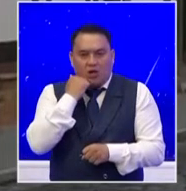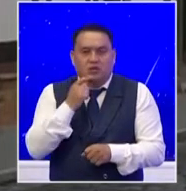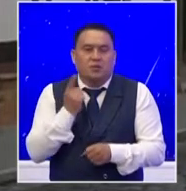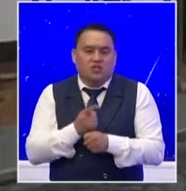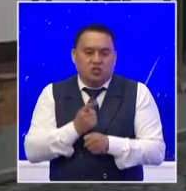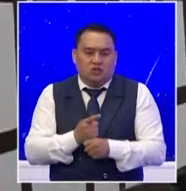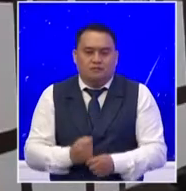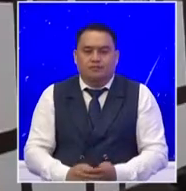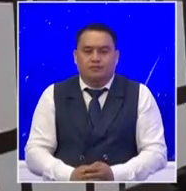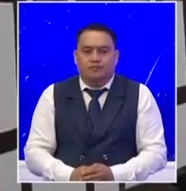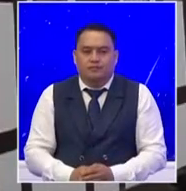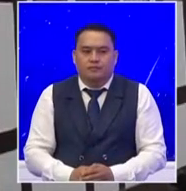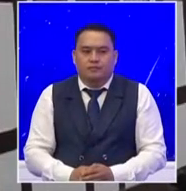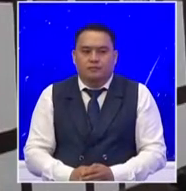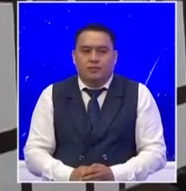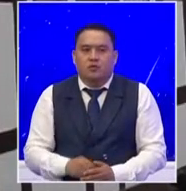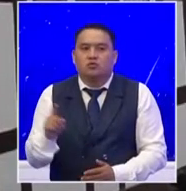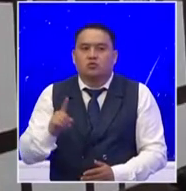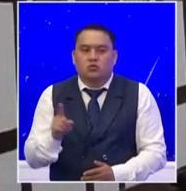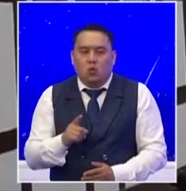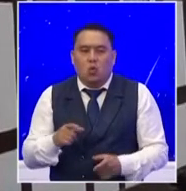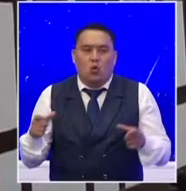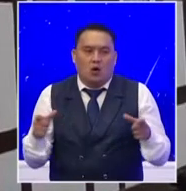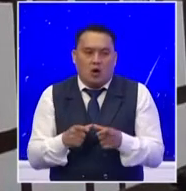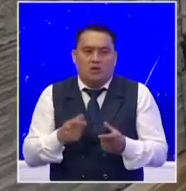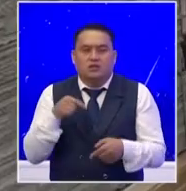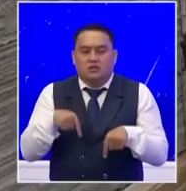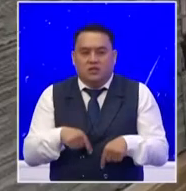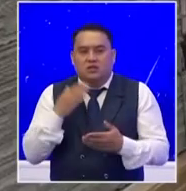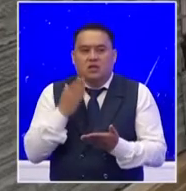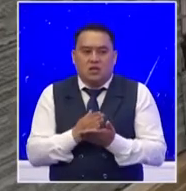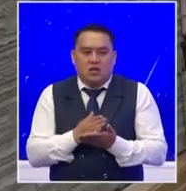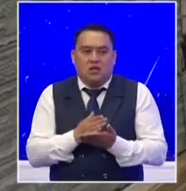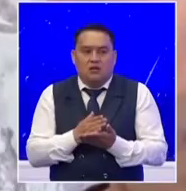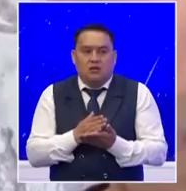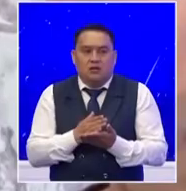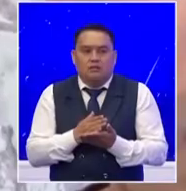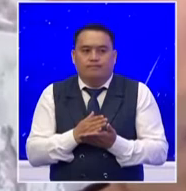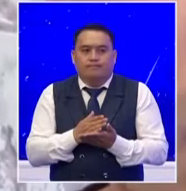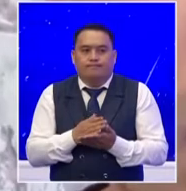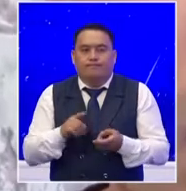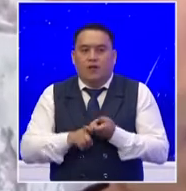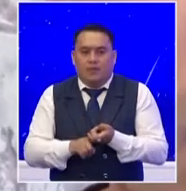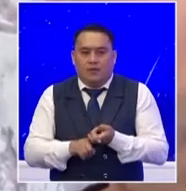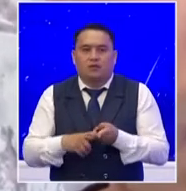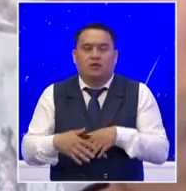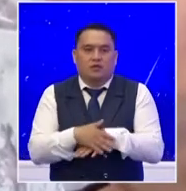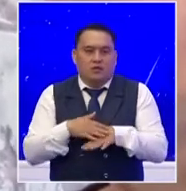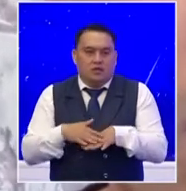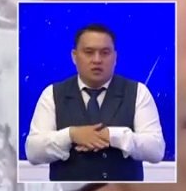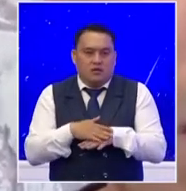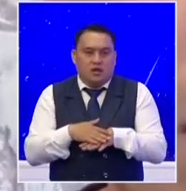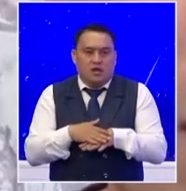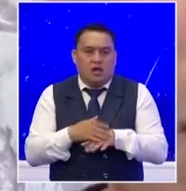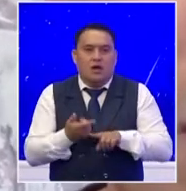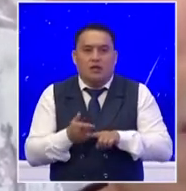запрещены. Помимо того, что там карантин и все остальное, здесь на самом деле возрос очень сильно процент домашнего насилия. То